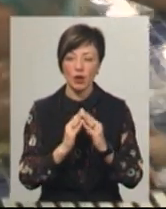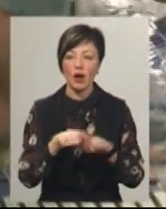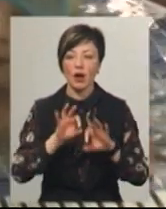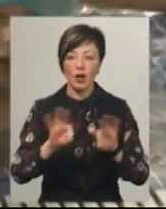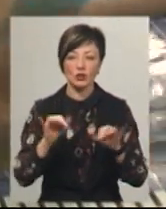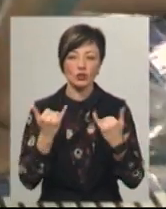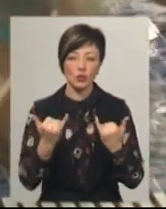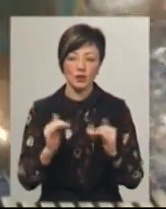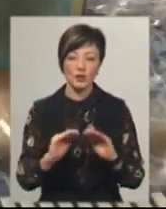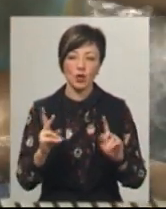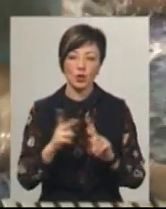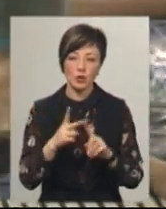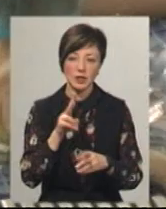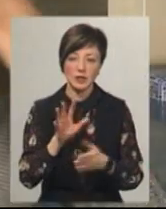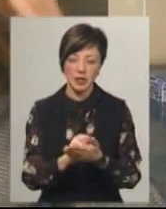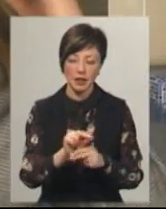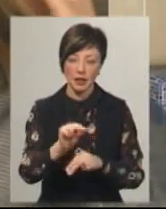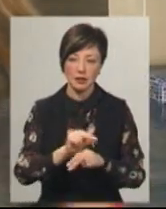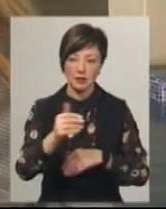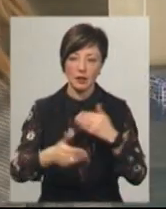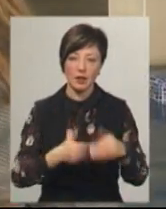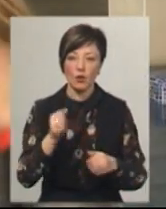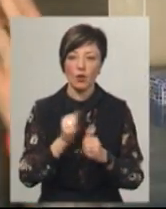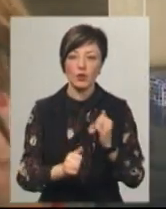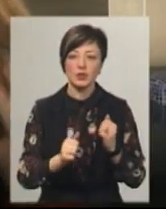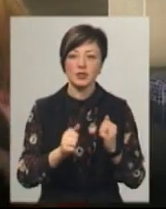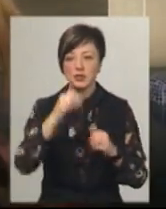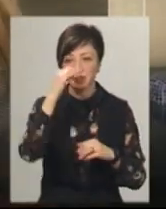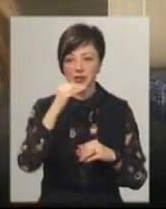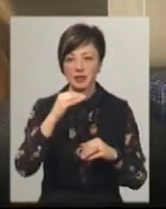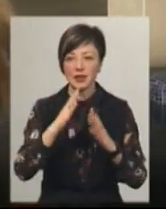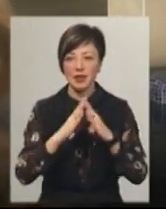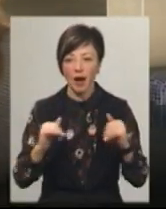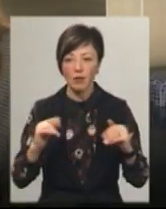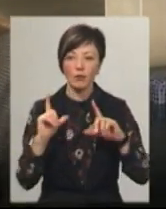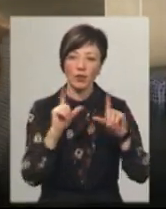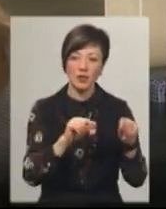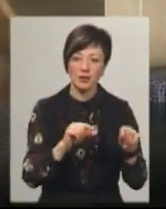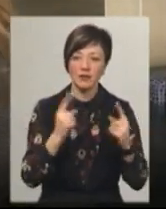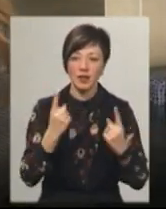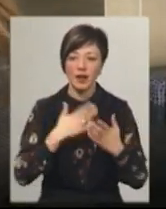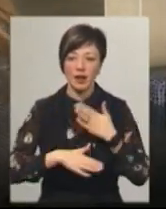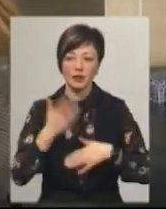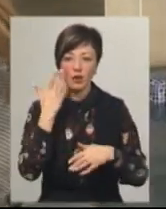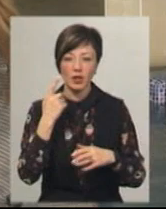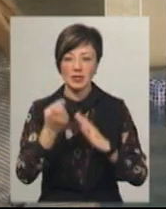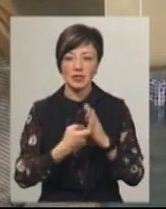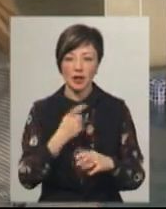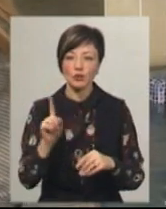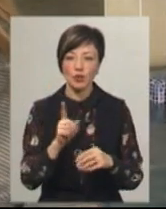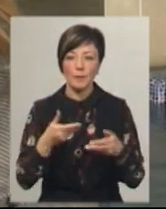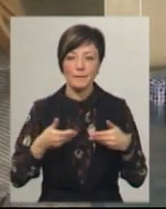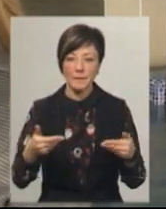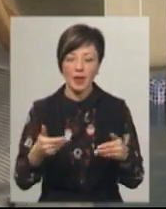каже, сьогодні в дітей друге заняття з плавання. Кожний табір, кожна поїздка кудись – це дуже велика радість. Тому, коли вони дізналися, що